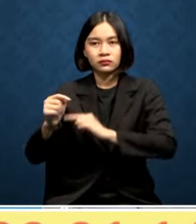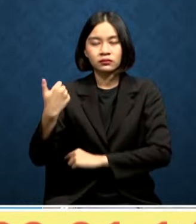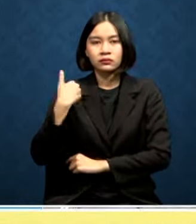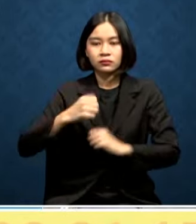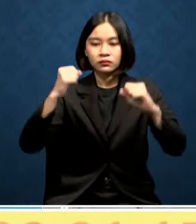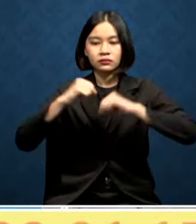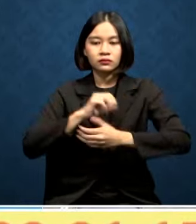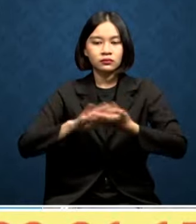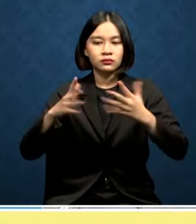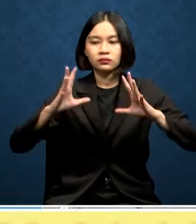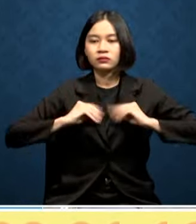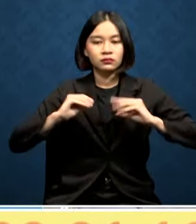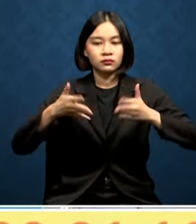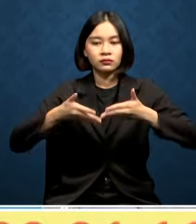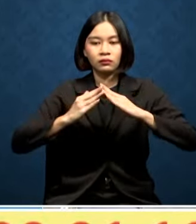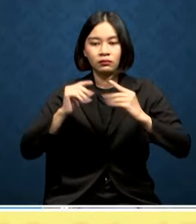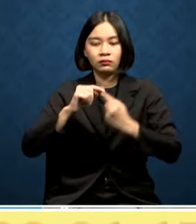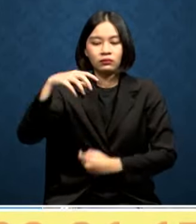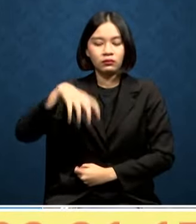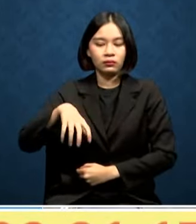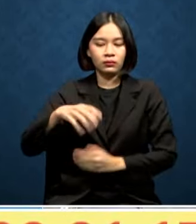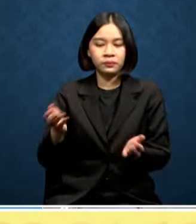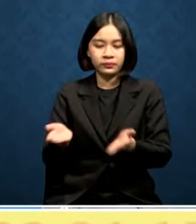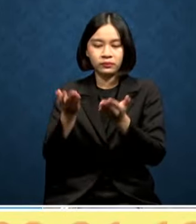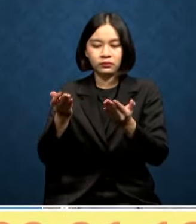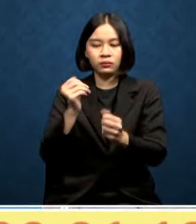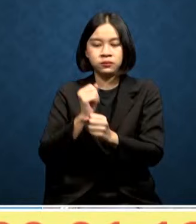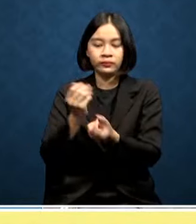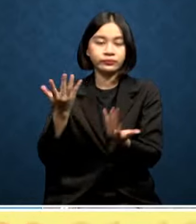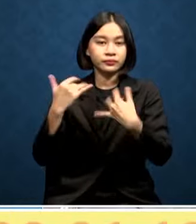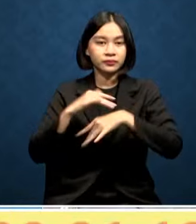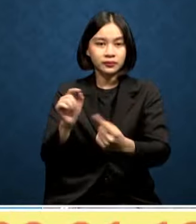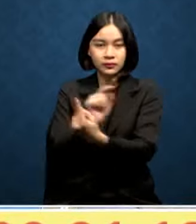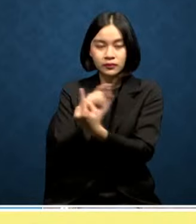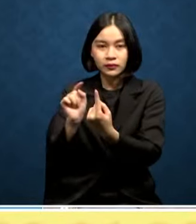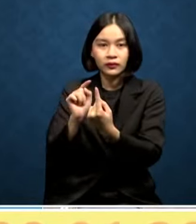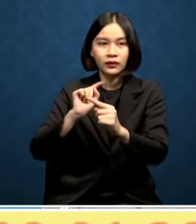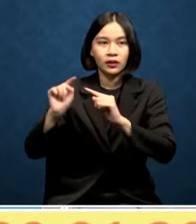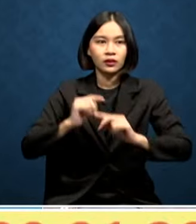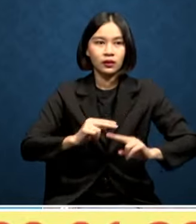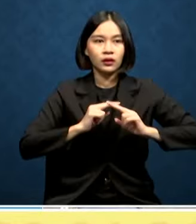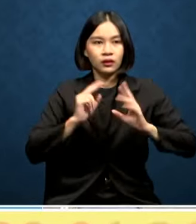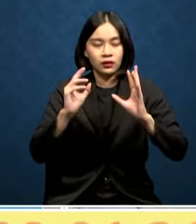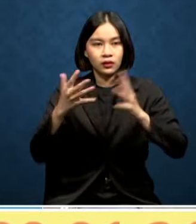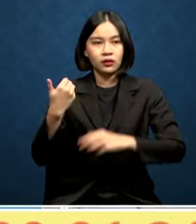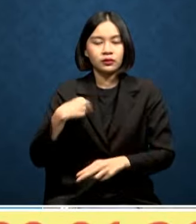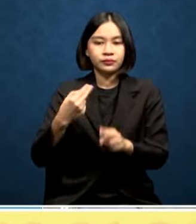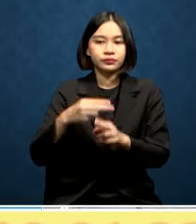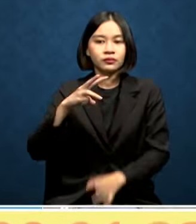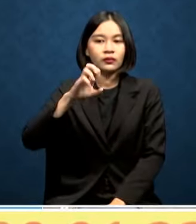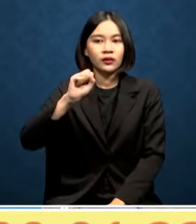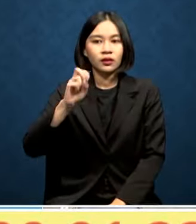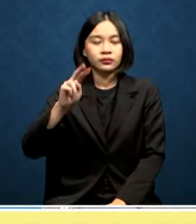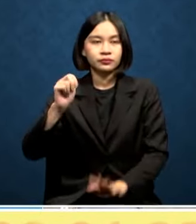มติแล้วว่าไม่เห็นควรให้จัดตั้งองค์กรส่งเสริมการกลับสู่สังคมองค์กรมหาชนนะครับโดยมีท่านวิษณุเครือง